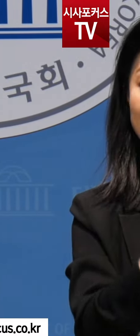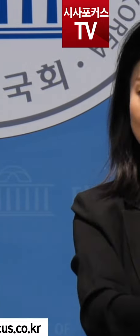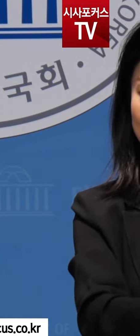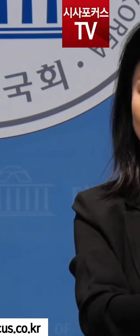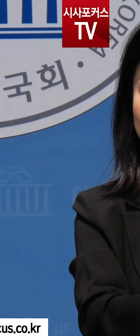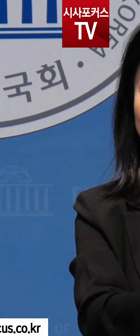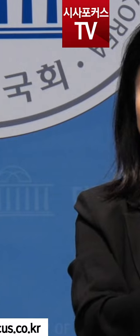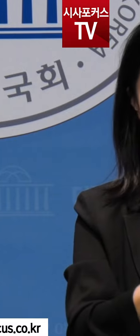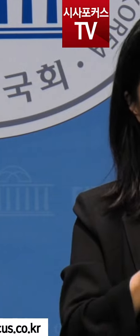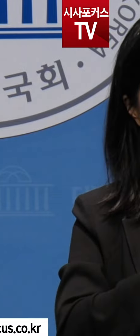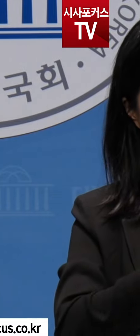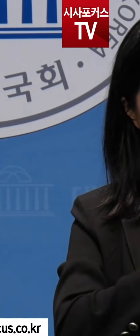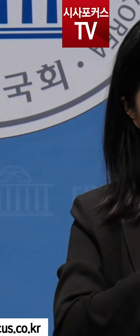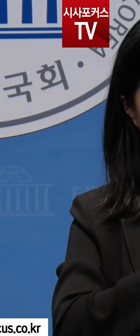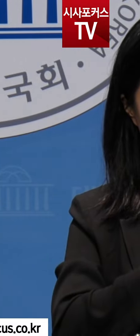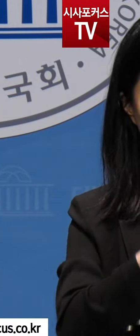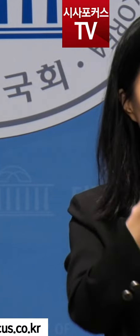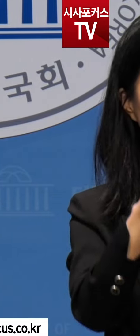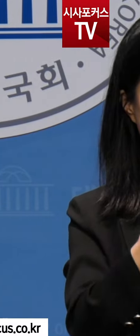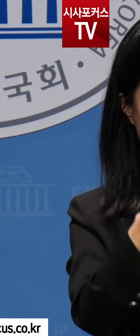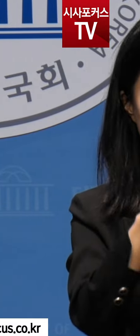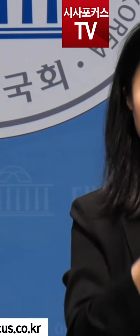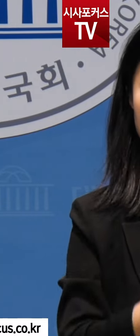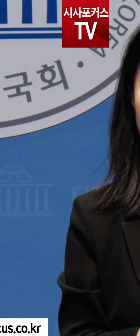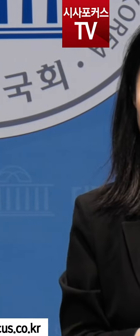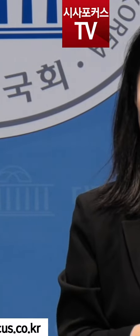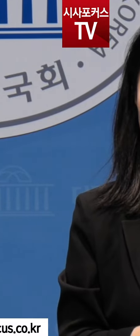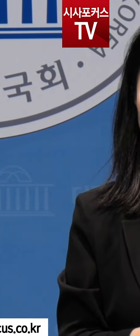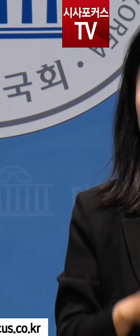아닌지 매우 의심스럽습니다.